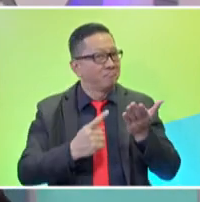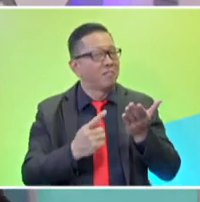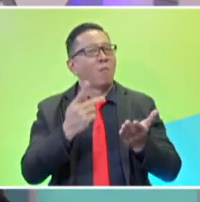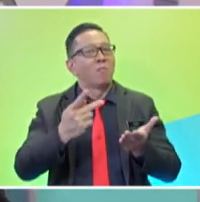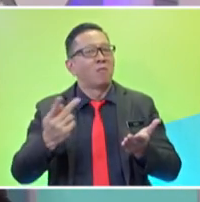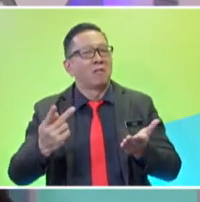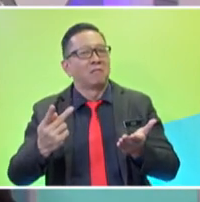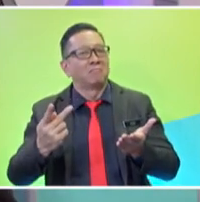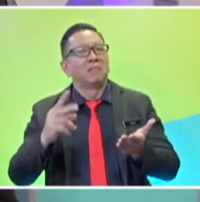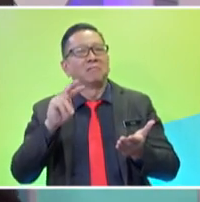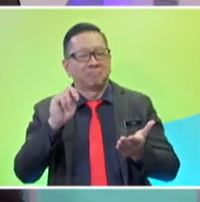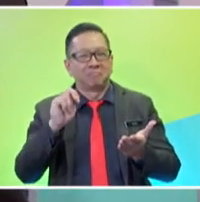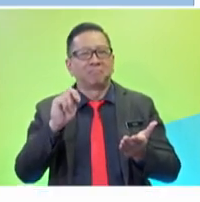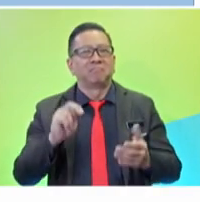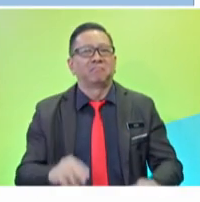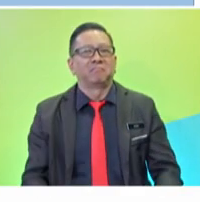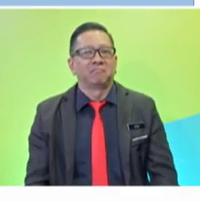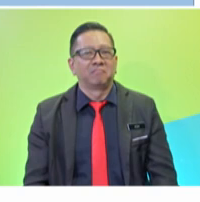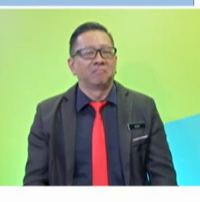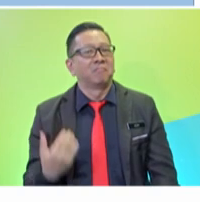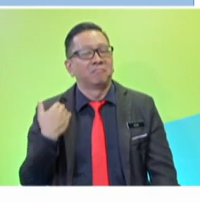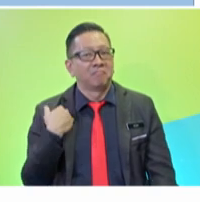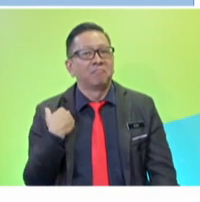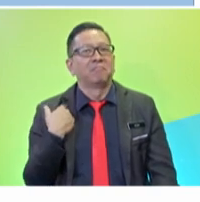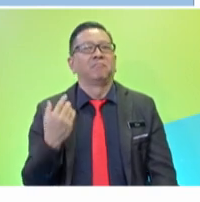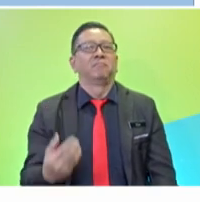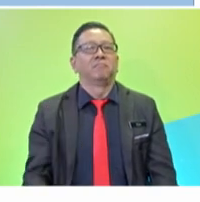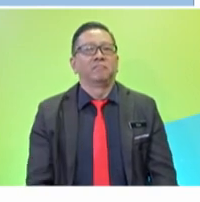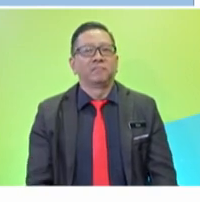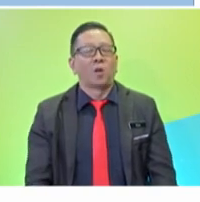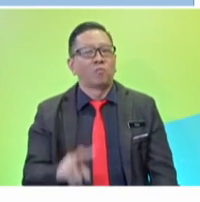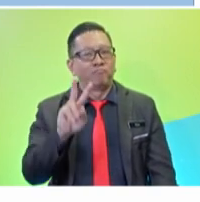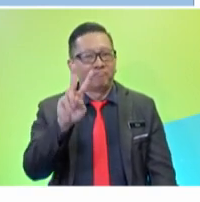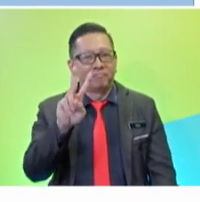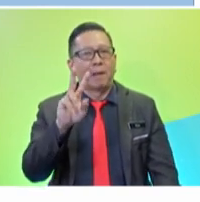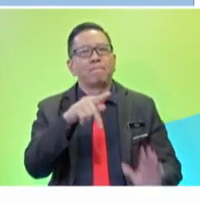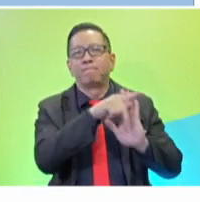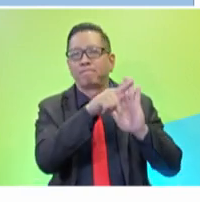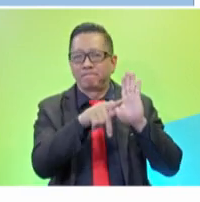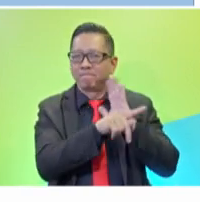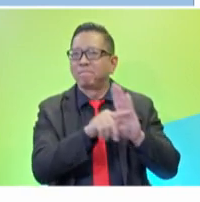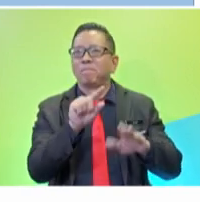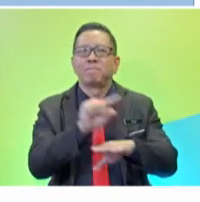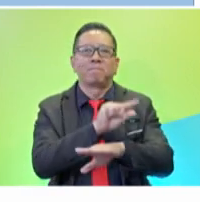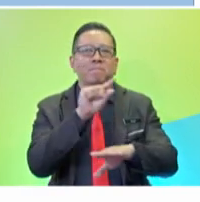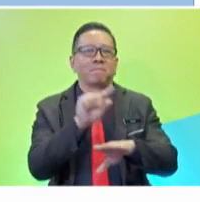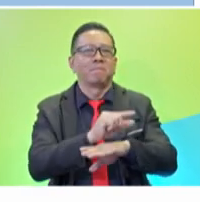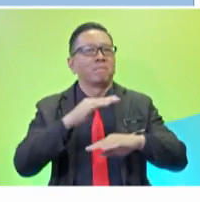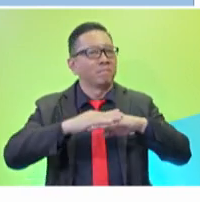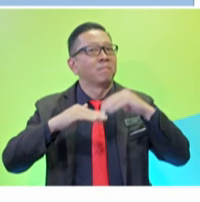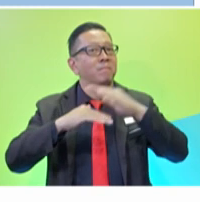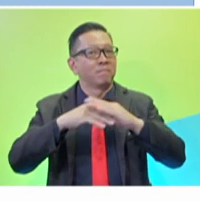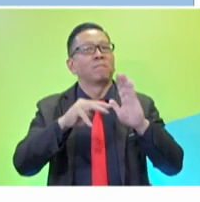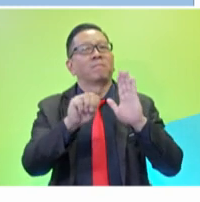kita buat tuh nanti jadi kita ada dual prinsip yang digunakan dalam itu membina model